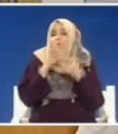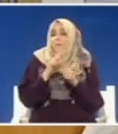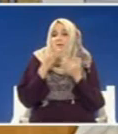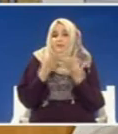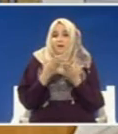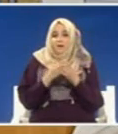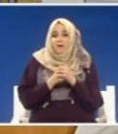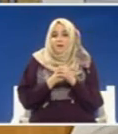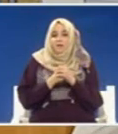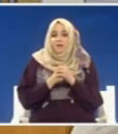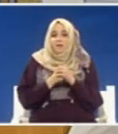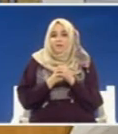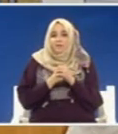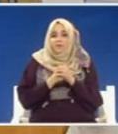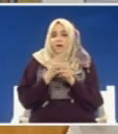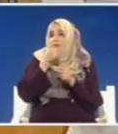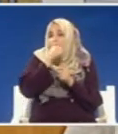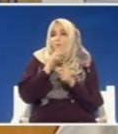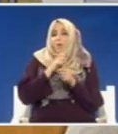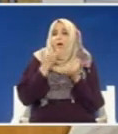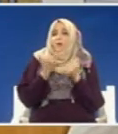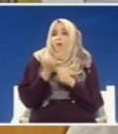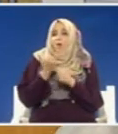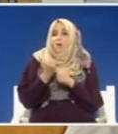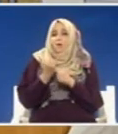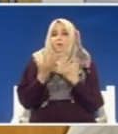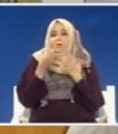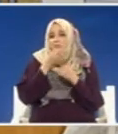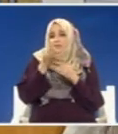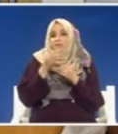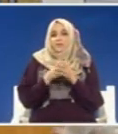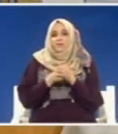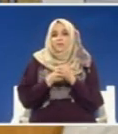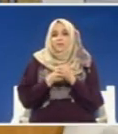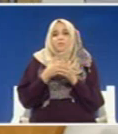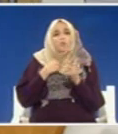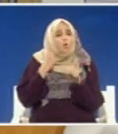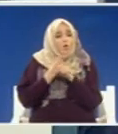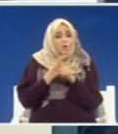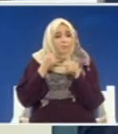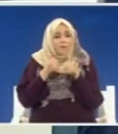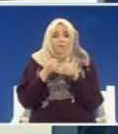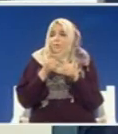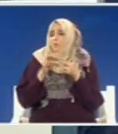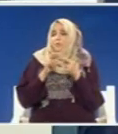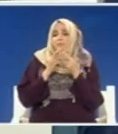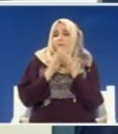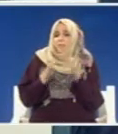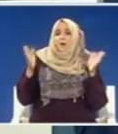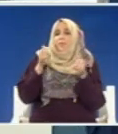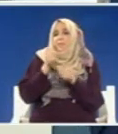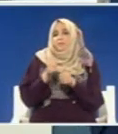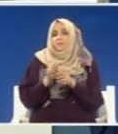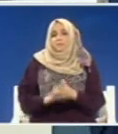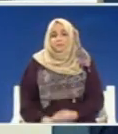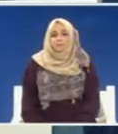تقبله ولا تنتظر ولا تحتمل الانتظار، عندئذ قال ودي رحم والديك التقينا بالمعروف نفترق بالمعروف. الله